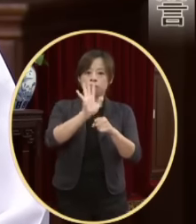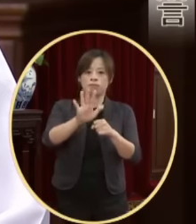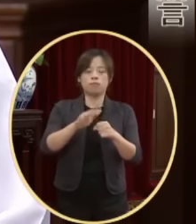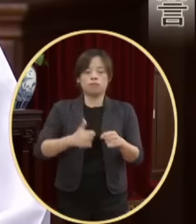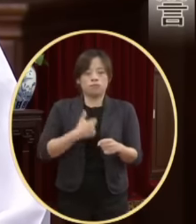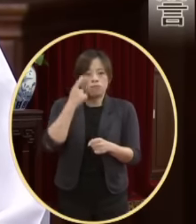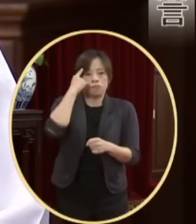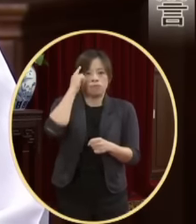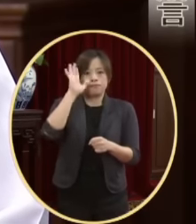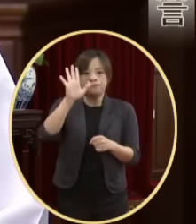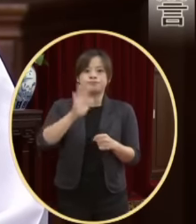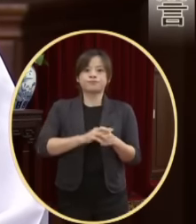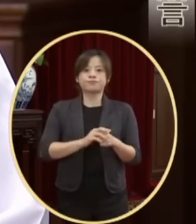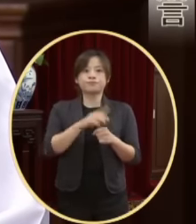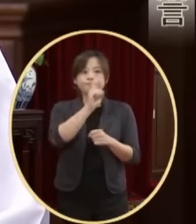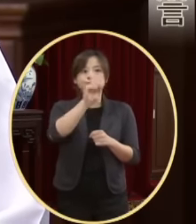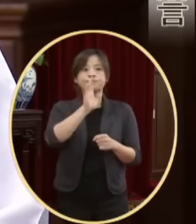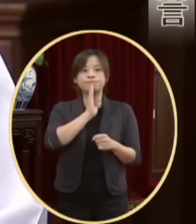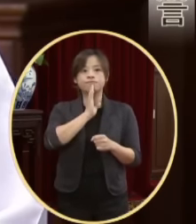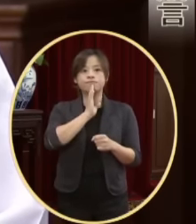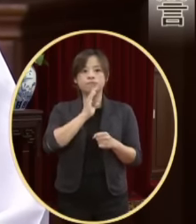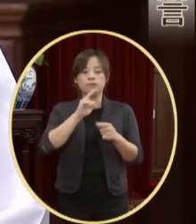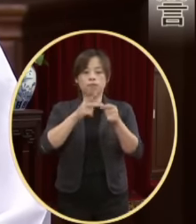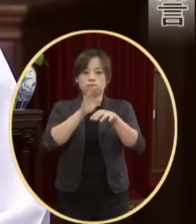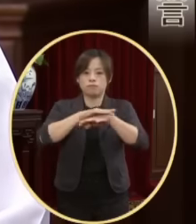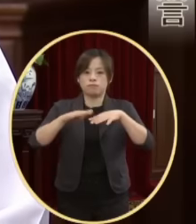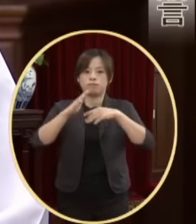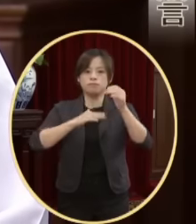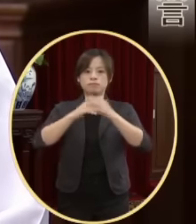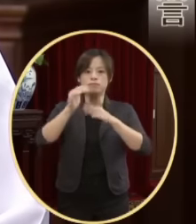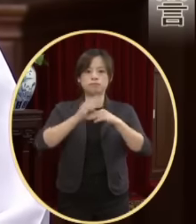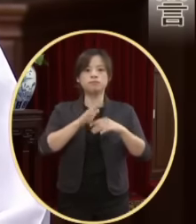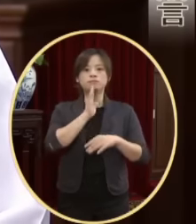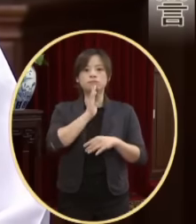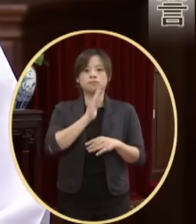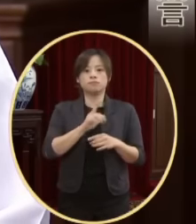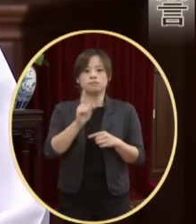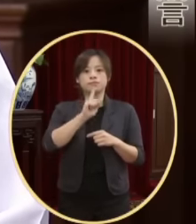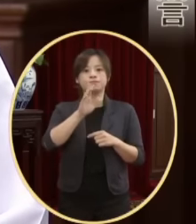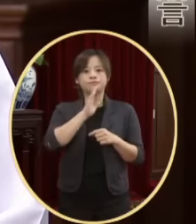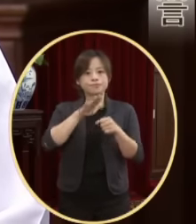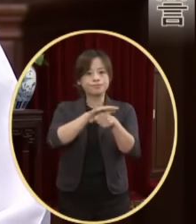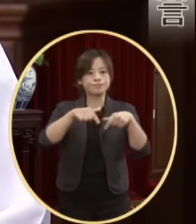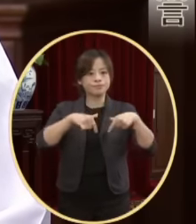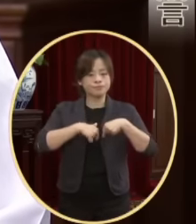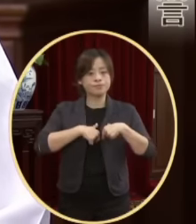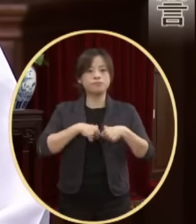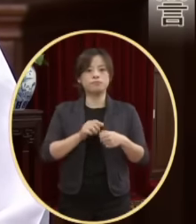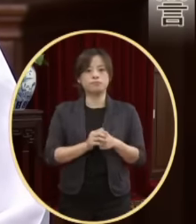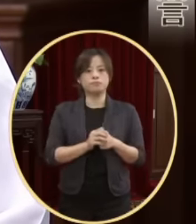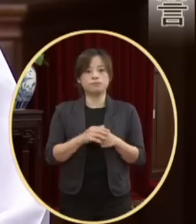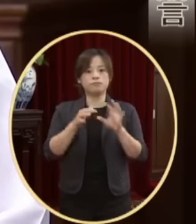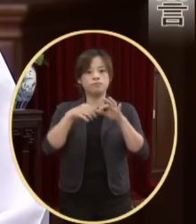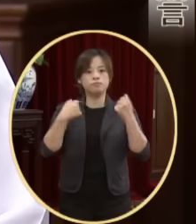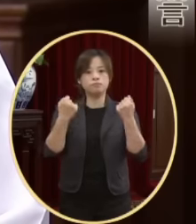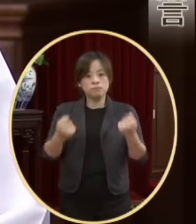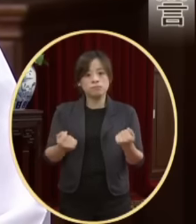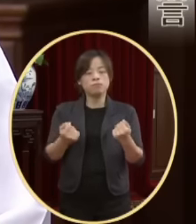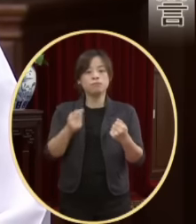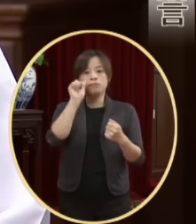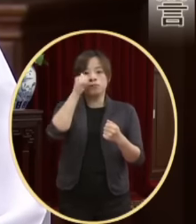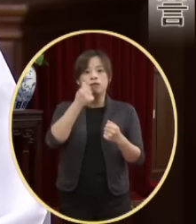体会什么是和谐，什么是爱心。所以我在这里要